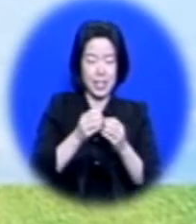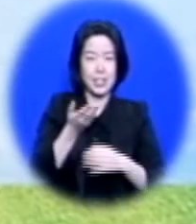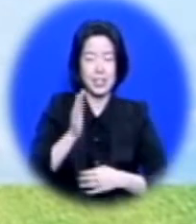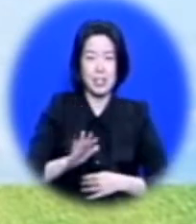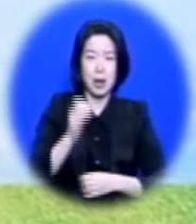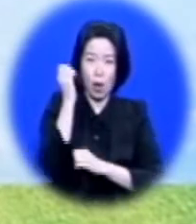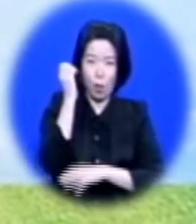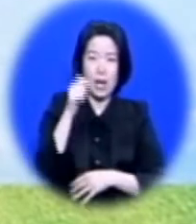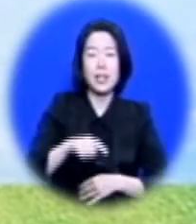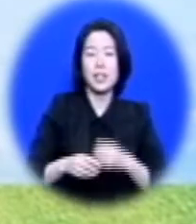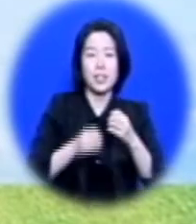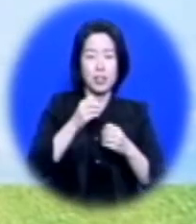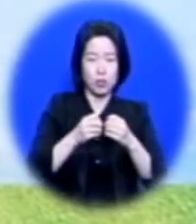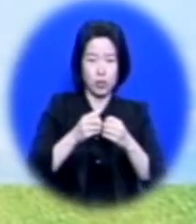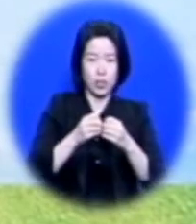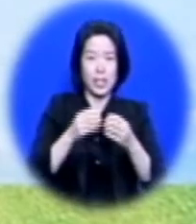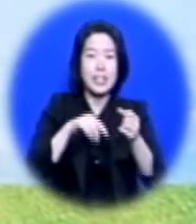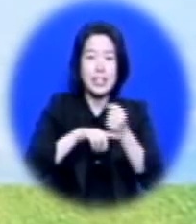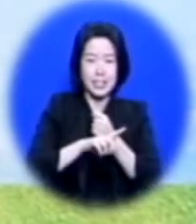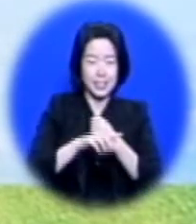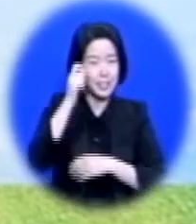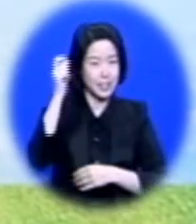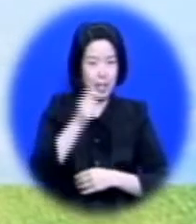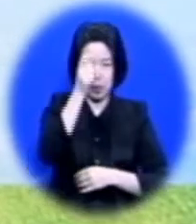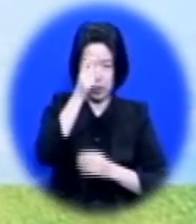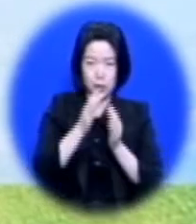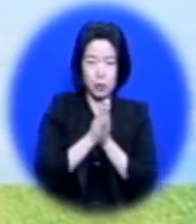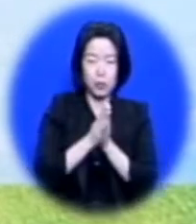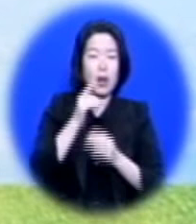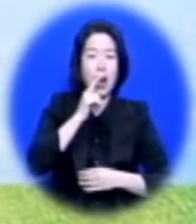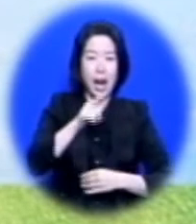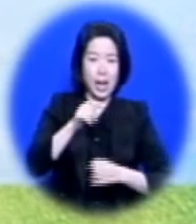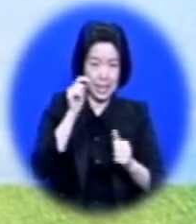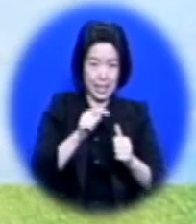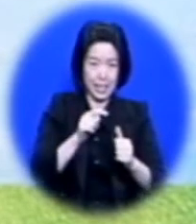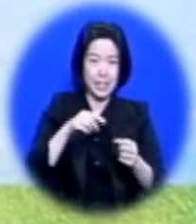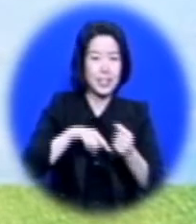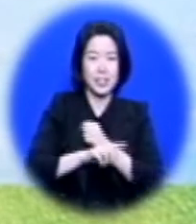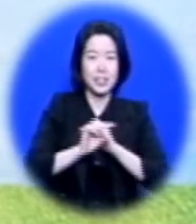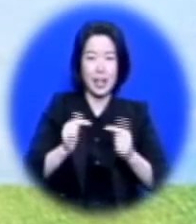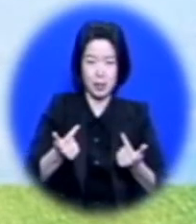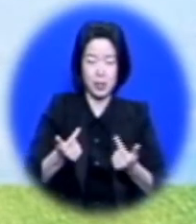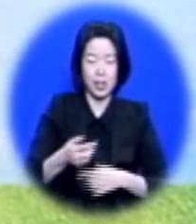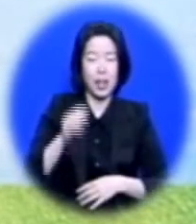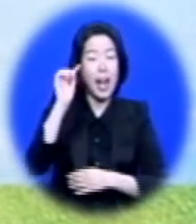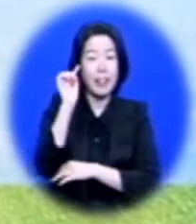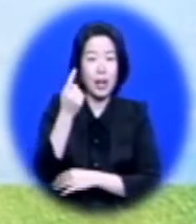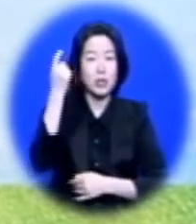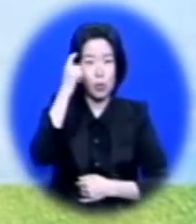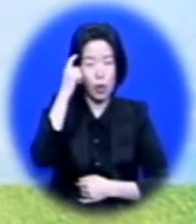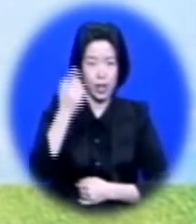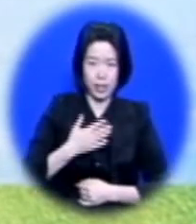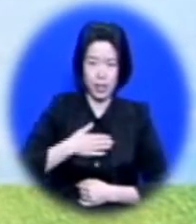구절의 뜻은 새벽기도 하라는 뜻은 아닙니다 아 다윗이 왜 내가 새벽을 깨우리라